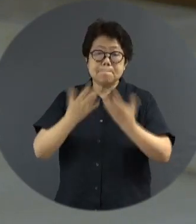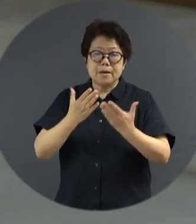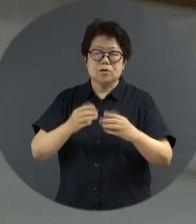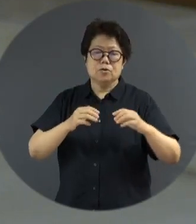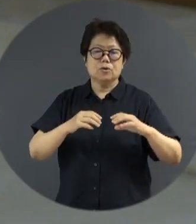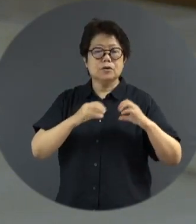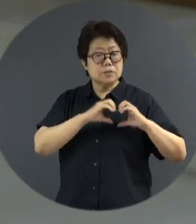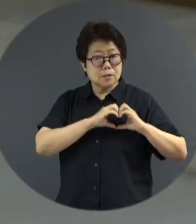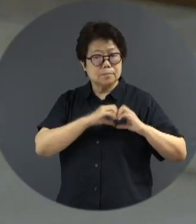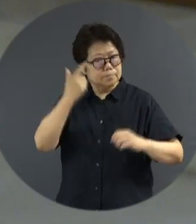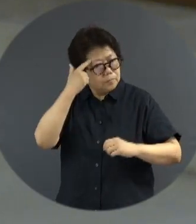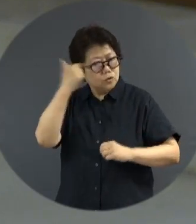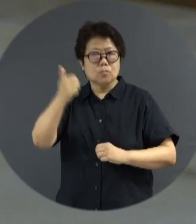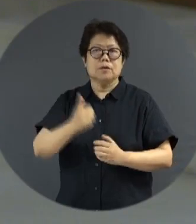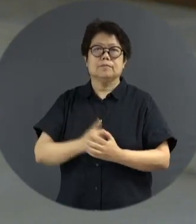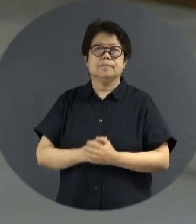慧的心。